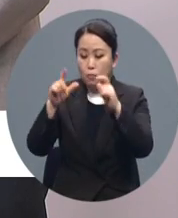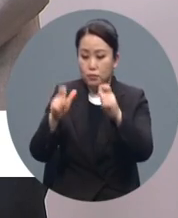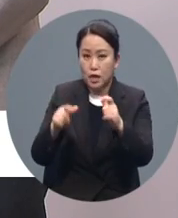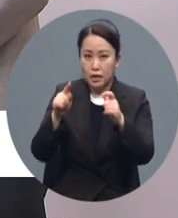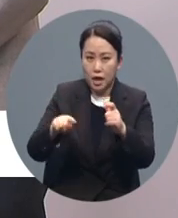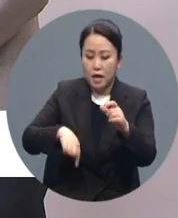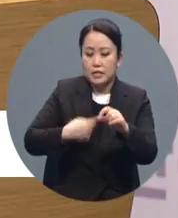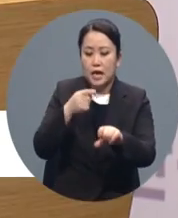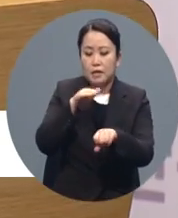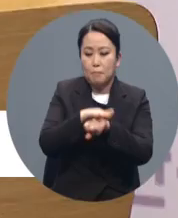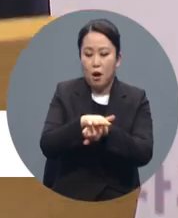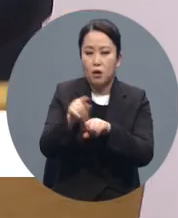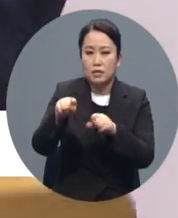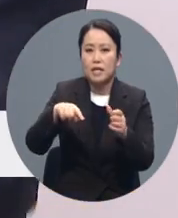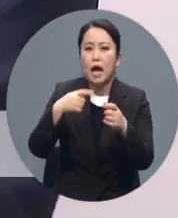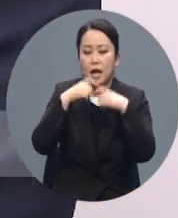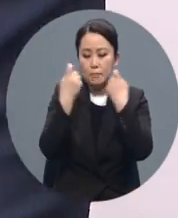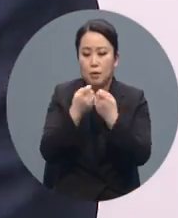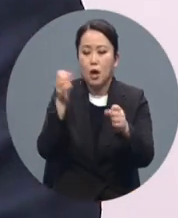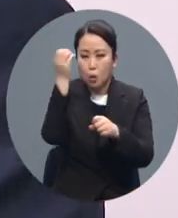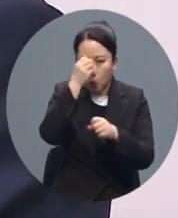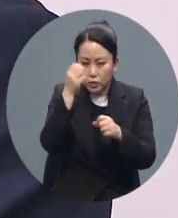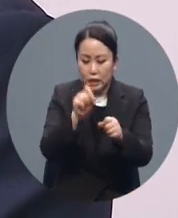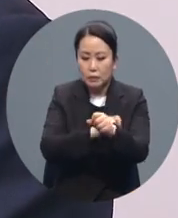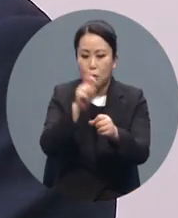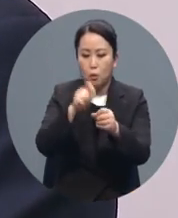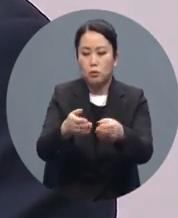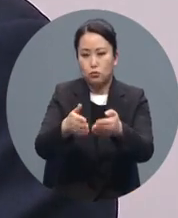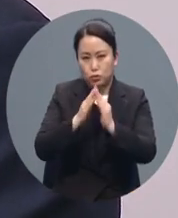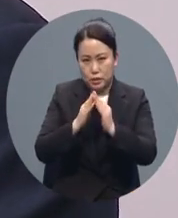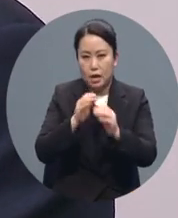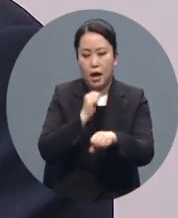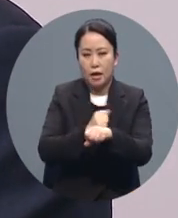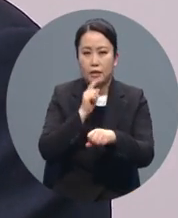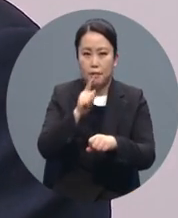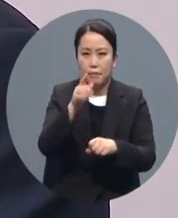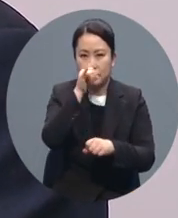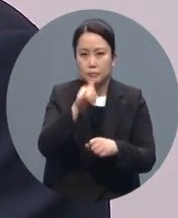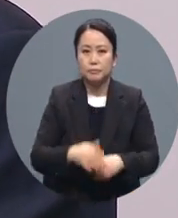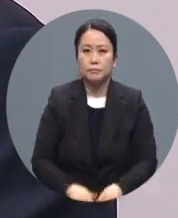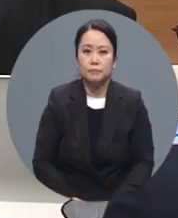명지국제신도시 국제학교 유치를 추진하겠다고 밝혔습니다.